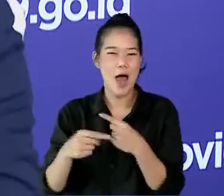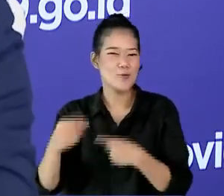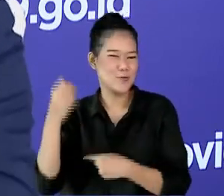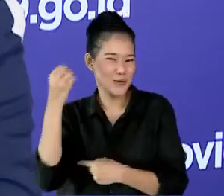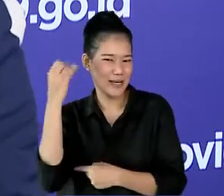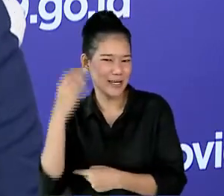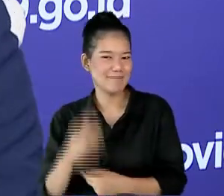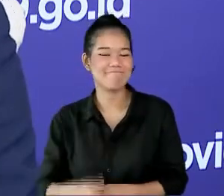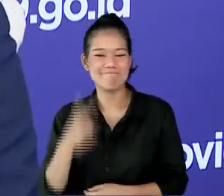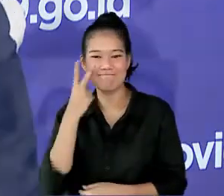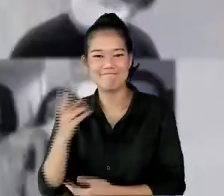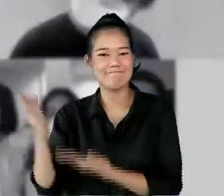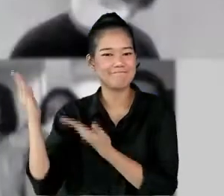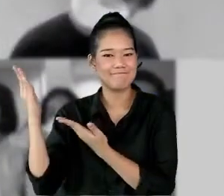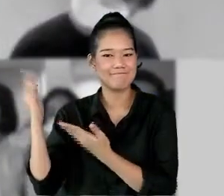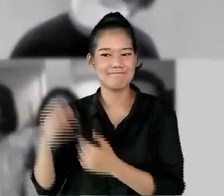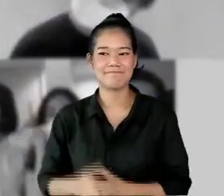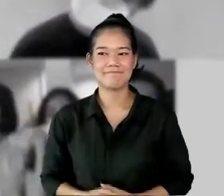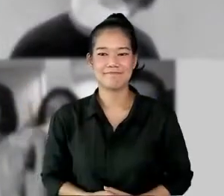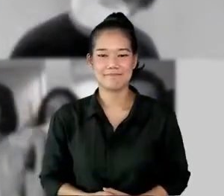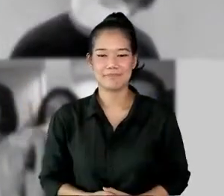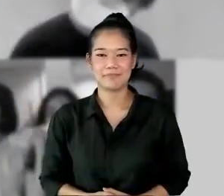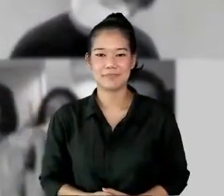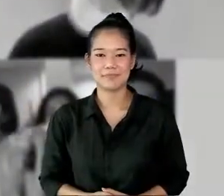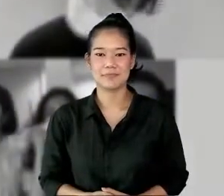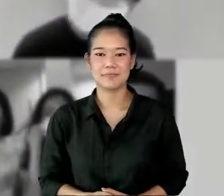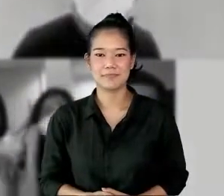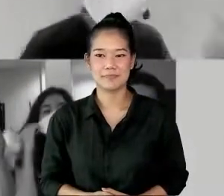apa. Mari kita simak.